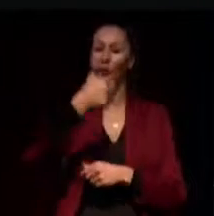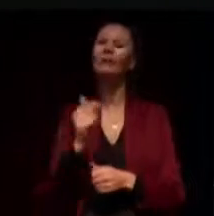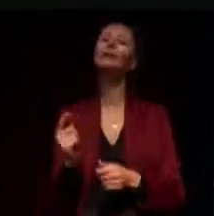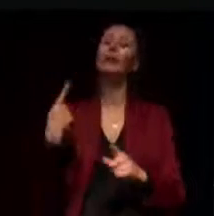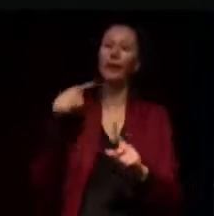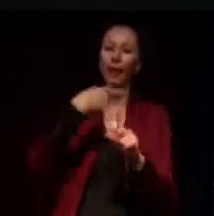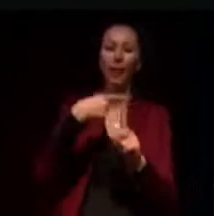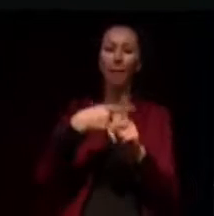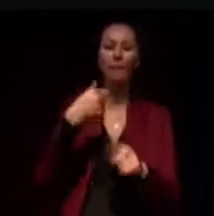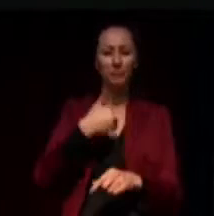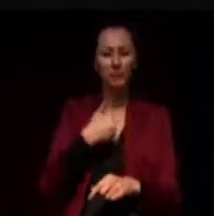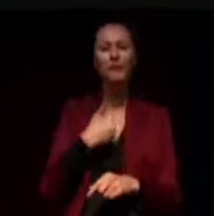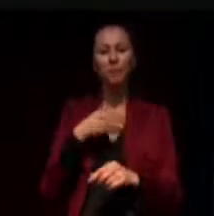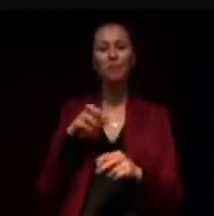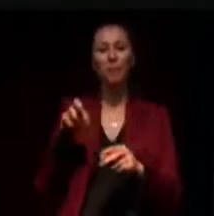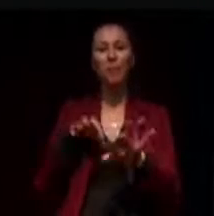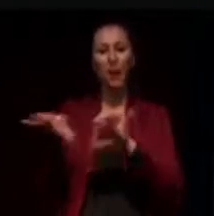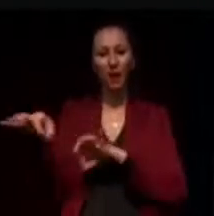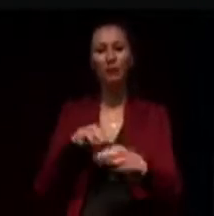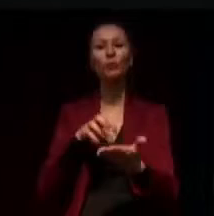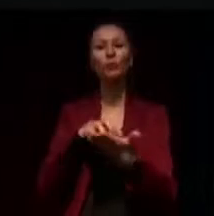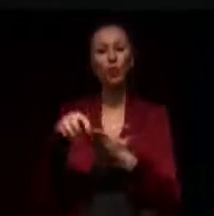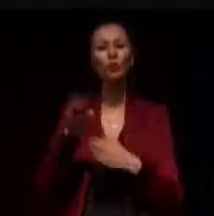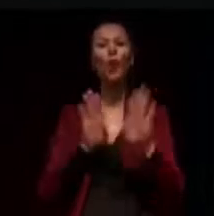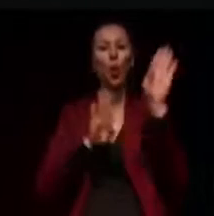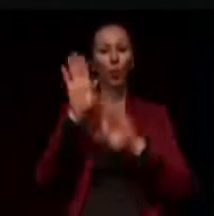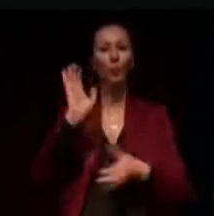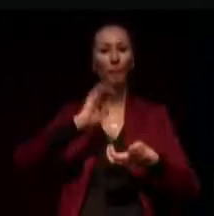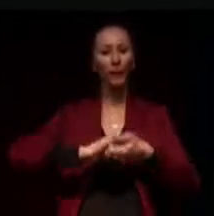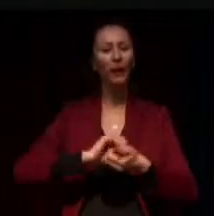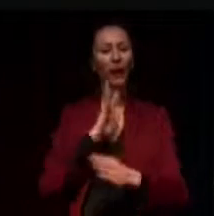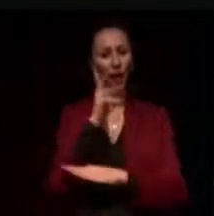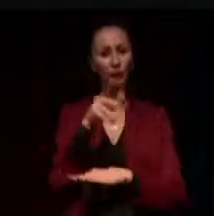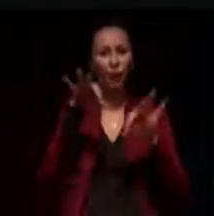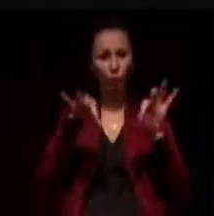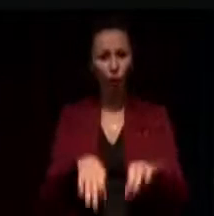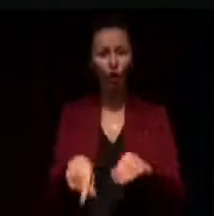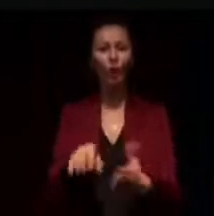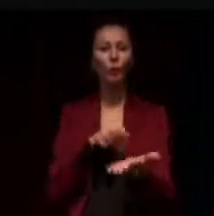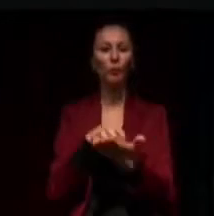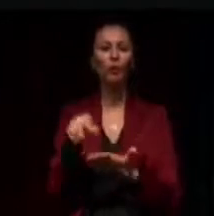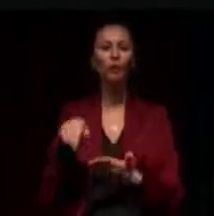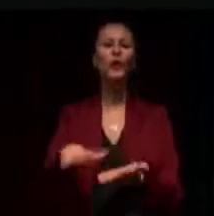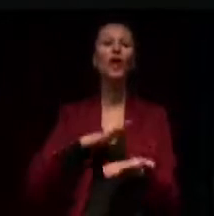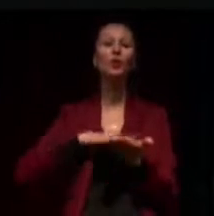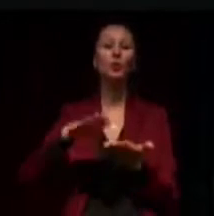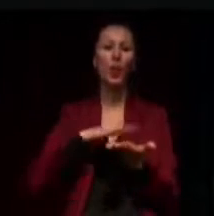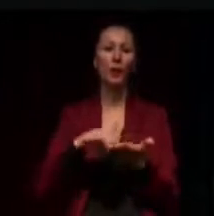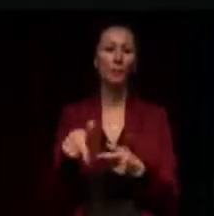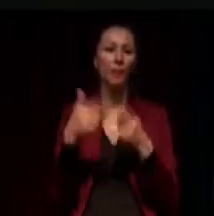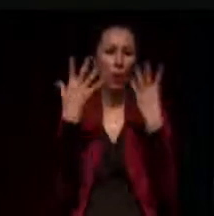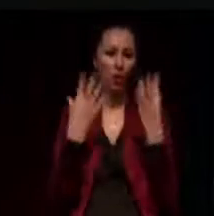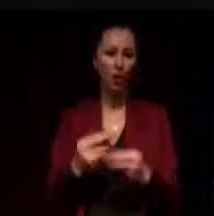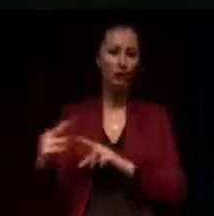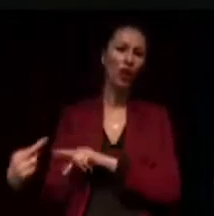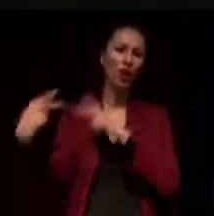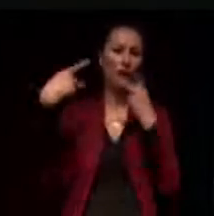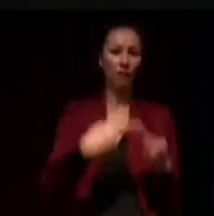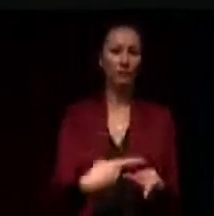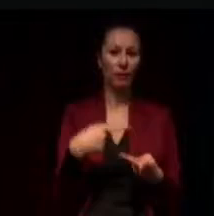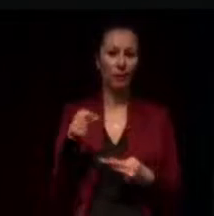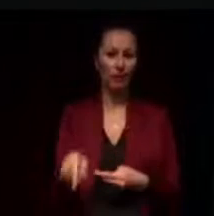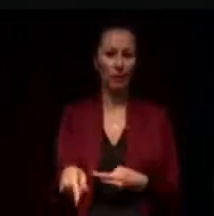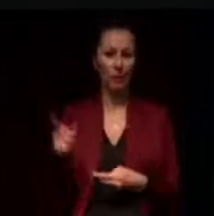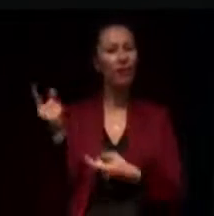eklenmesi bizim de Plan Bütçe Komisyonumuzdan oy birliğiyle geçmiş. Bugün de bütçede düzeltme aktarma